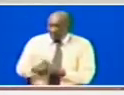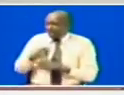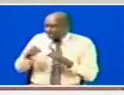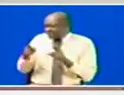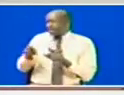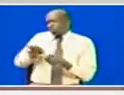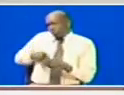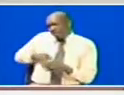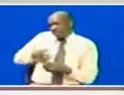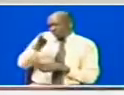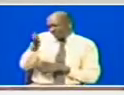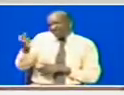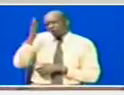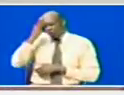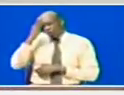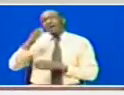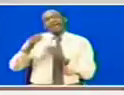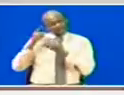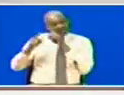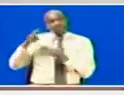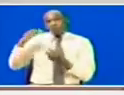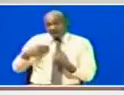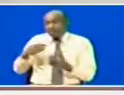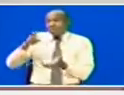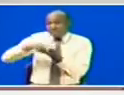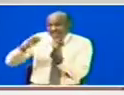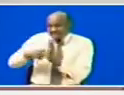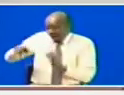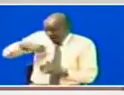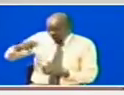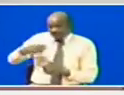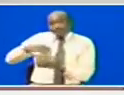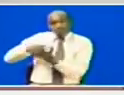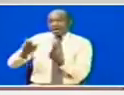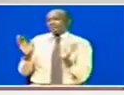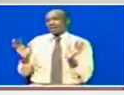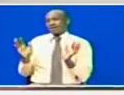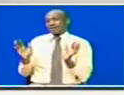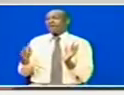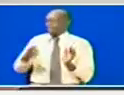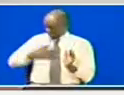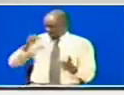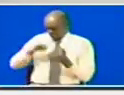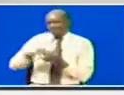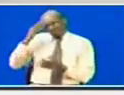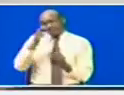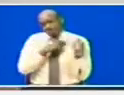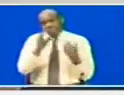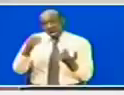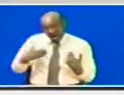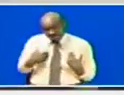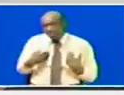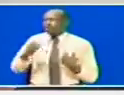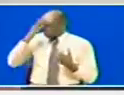ambayo wanawake wanajua kuyafanya kutusidi. Hii haimaanishi kwamba sisi tunakoma kuwa wanaume. Mfano mimi, mwanamke wangu anajua kuziweka zile